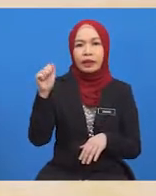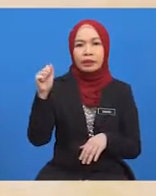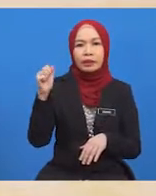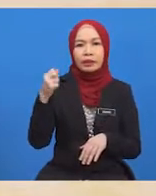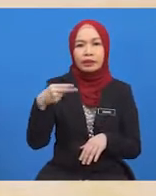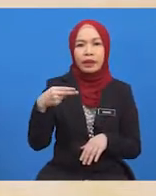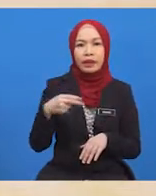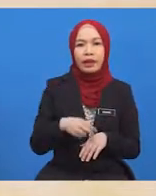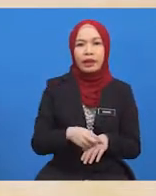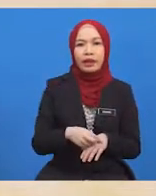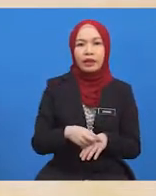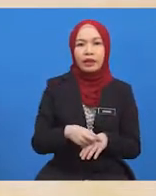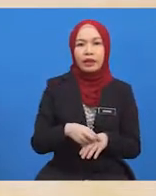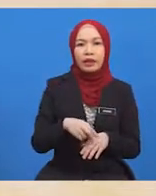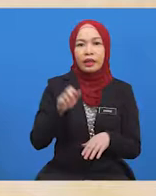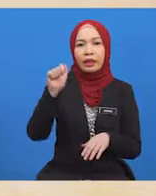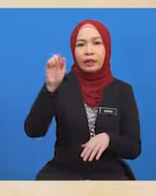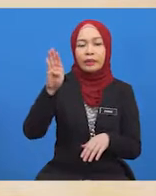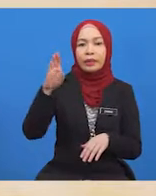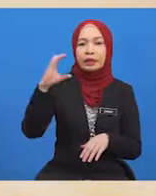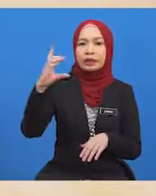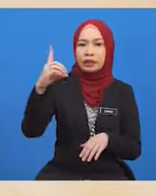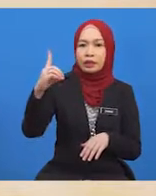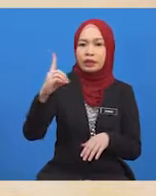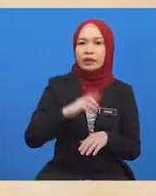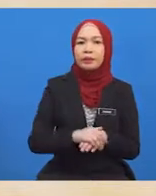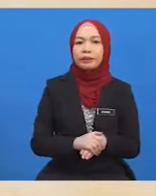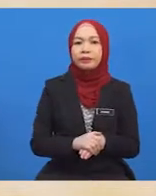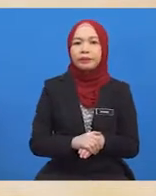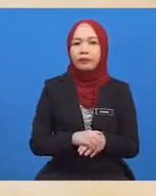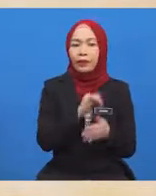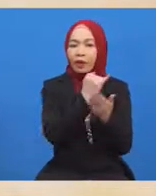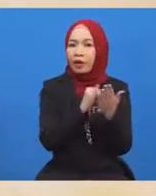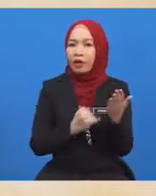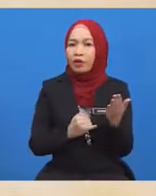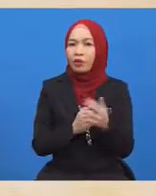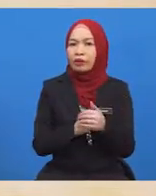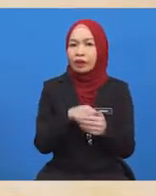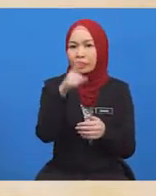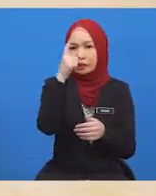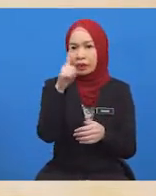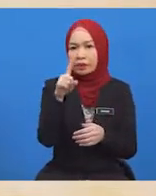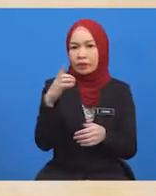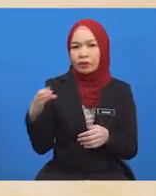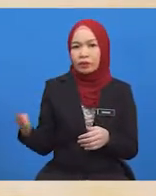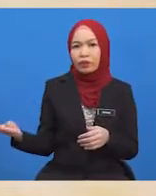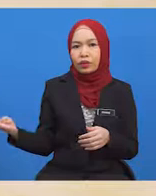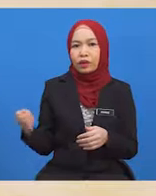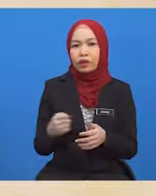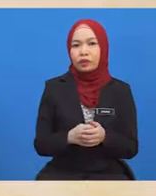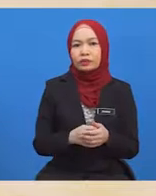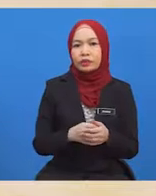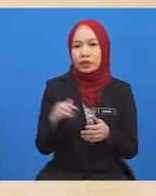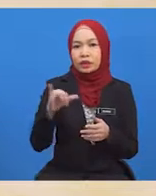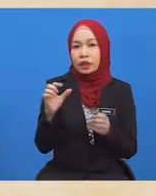Lukiskan satu garis lurus dari titik P dan berserenjang dengan satah ABCD dan kita